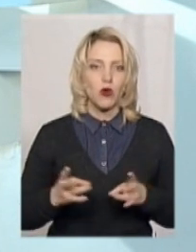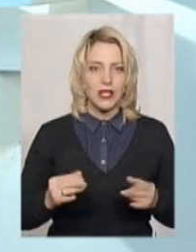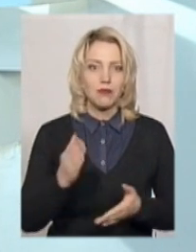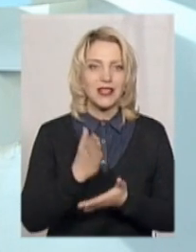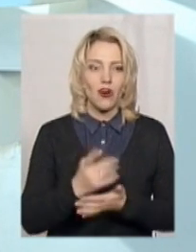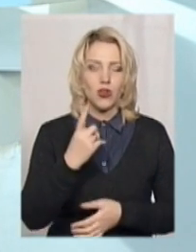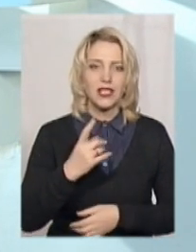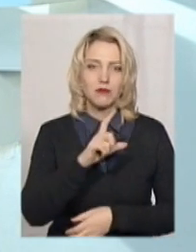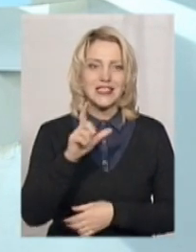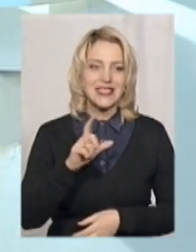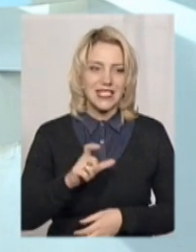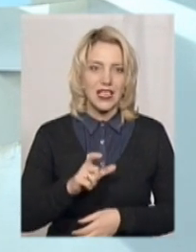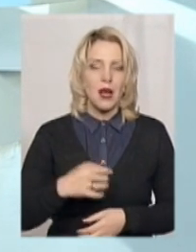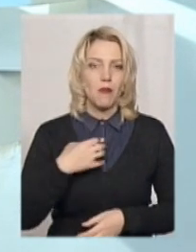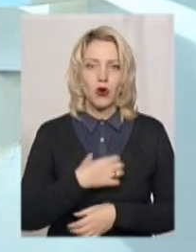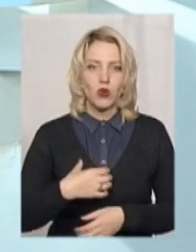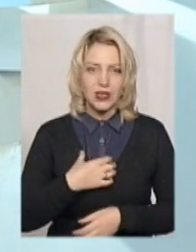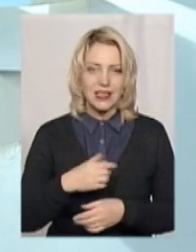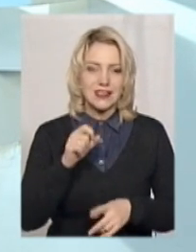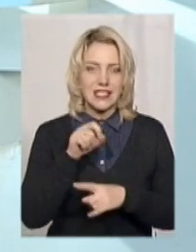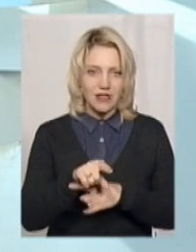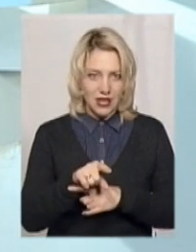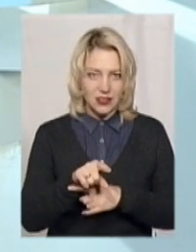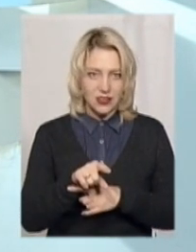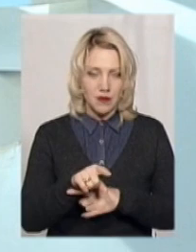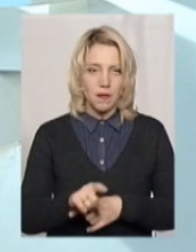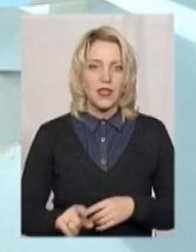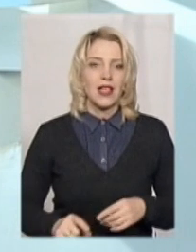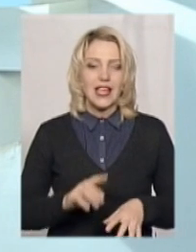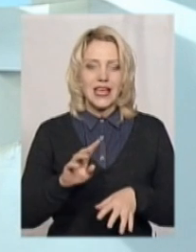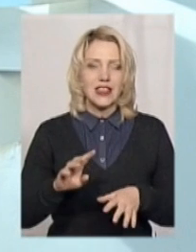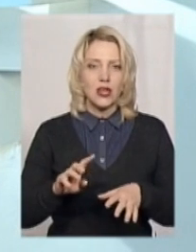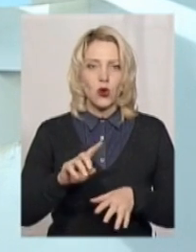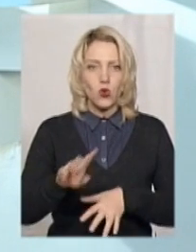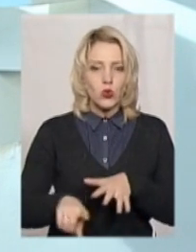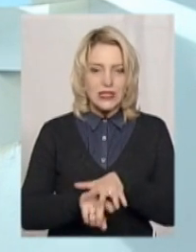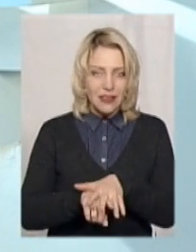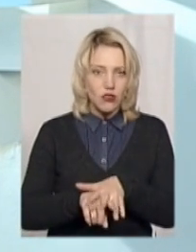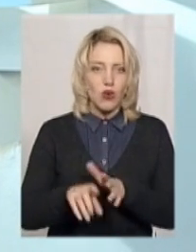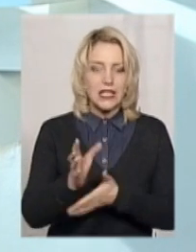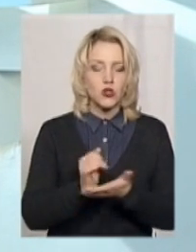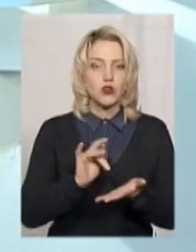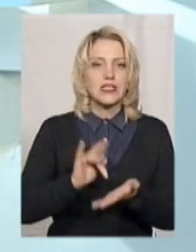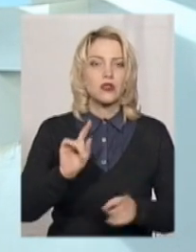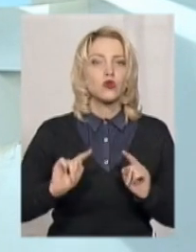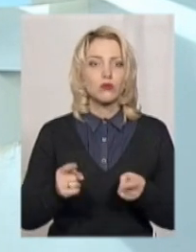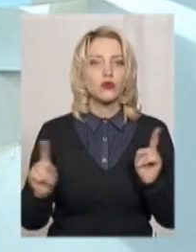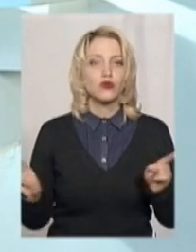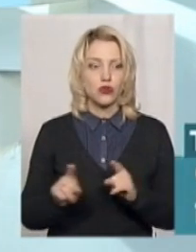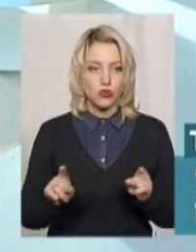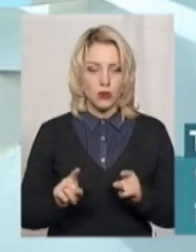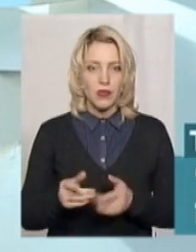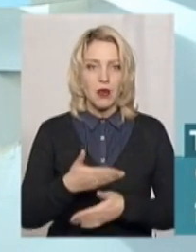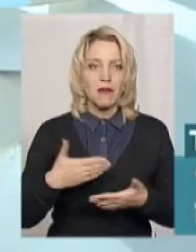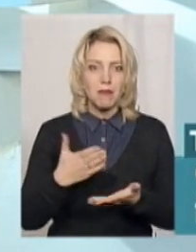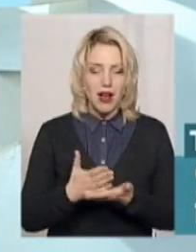є одним із пріоритетних завдань інклюзивно-ресурсного центру, тому що